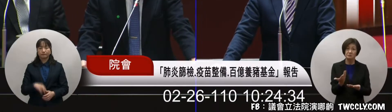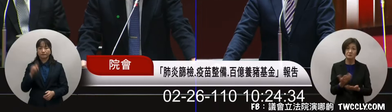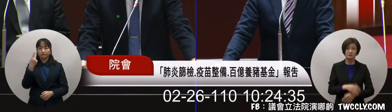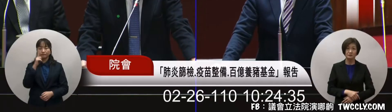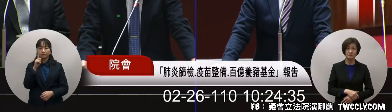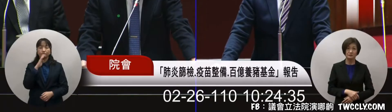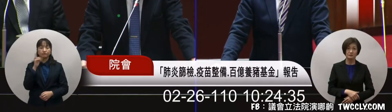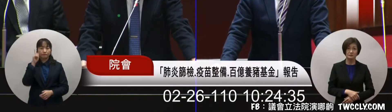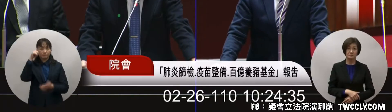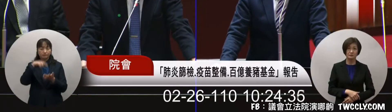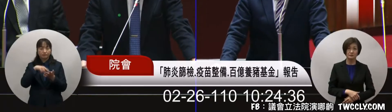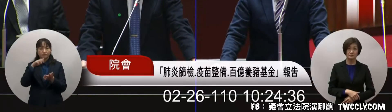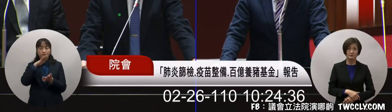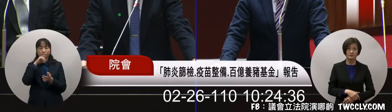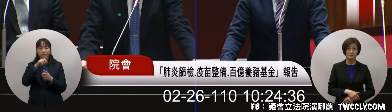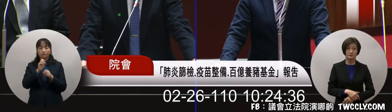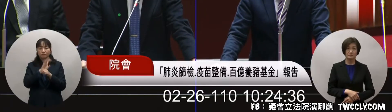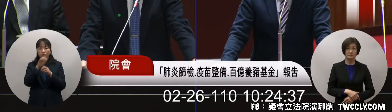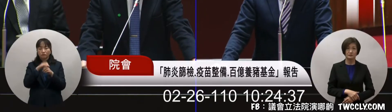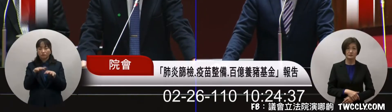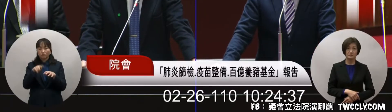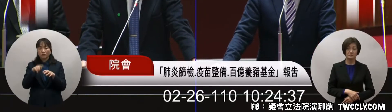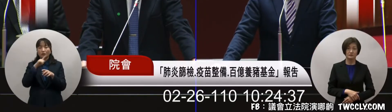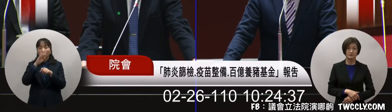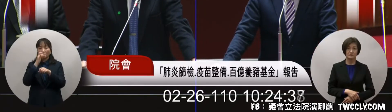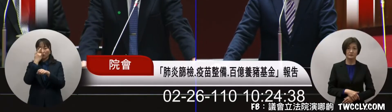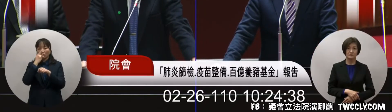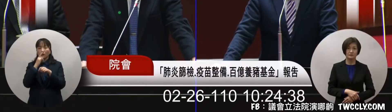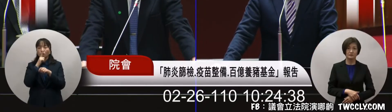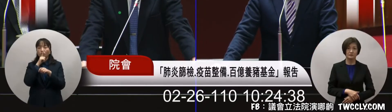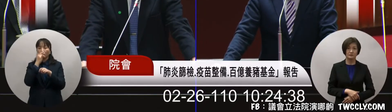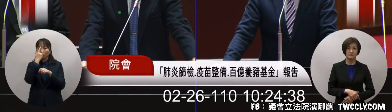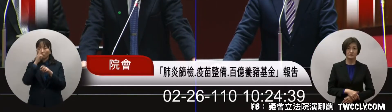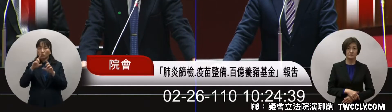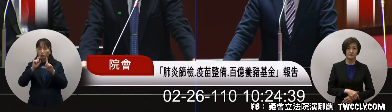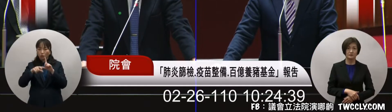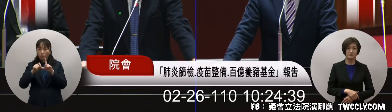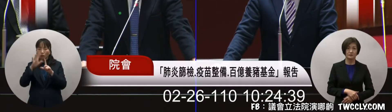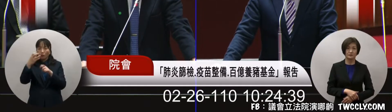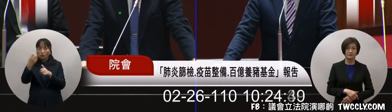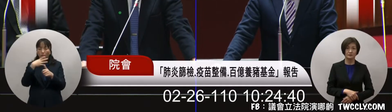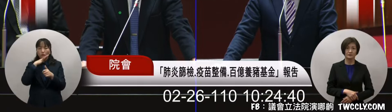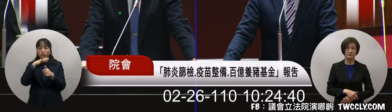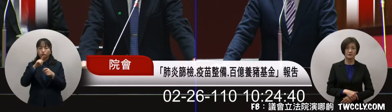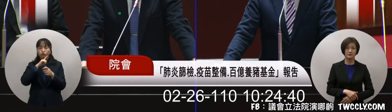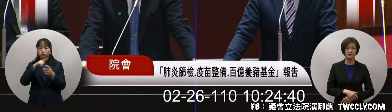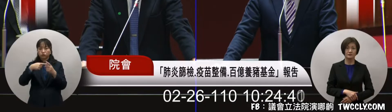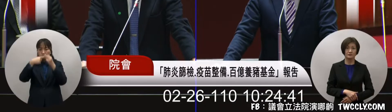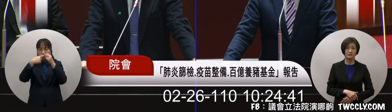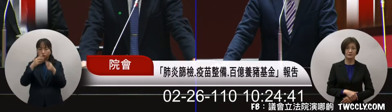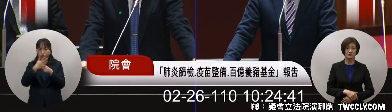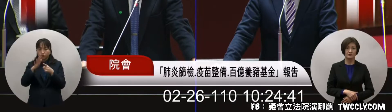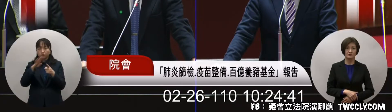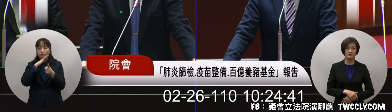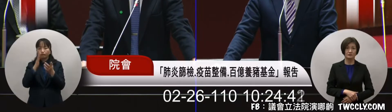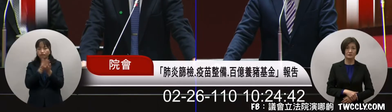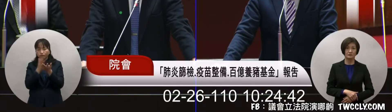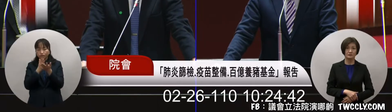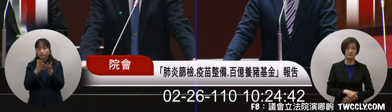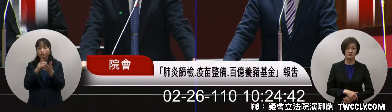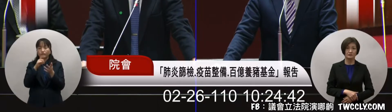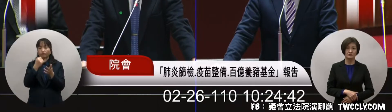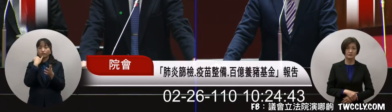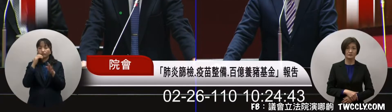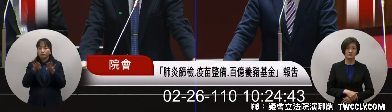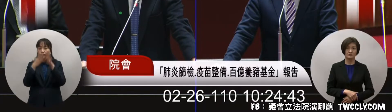在上一次就是 COVAX 他已经通知我们他要做第一批疫苗的分配，那启动的时